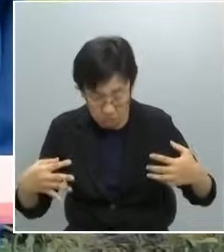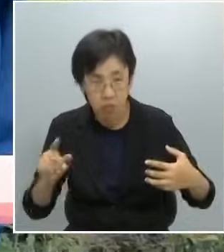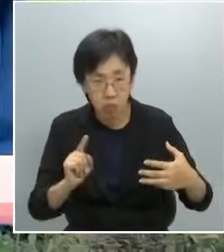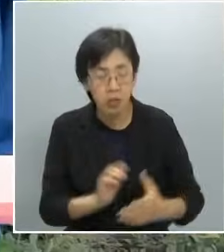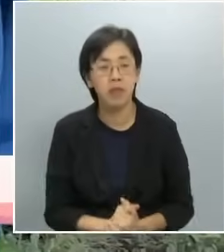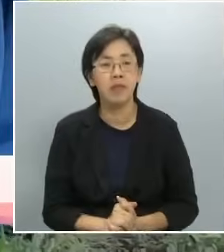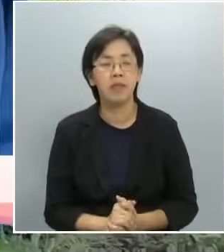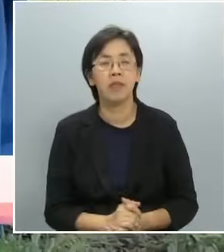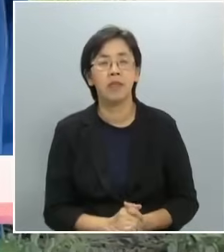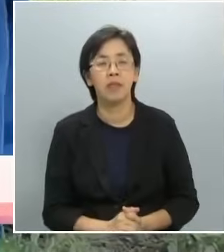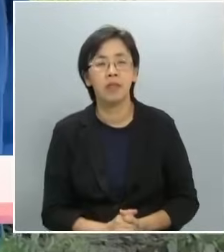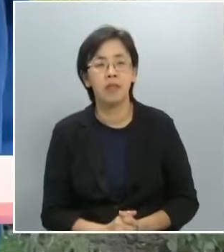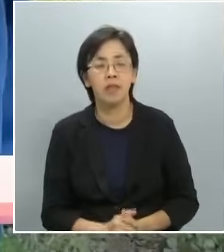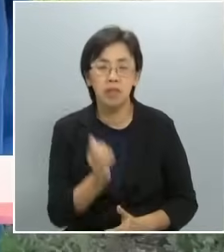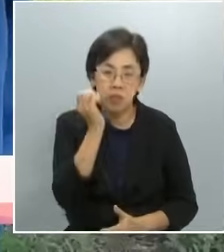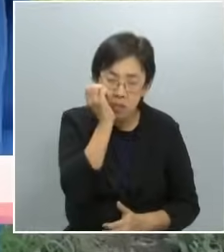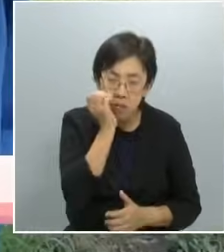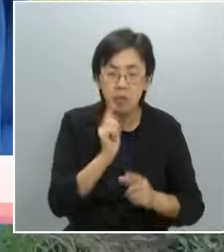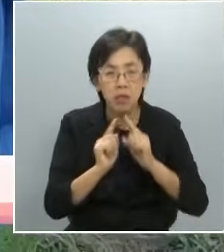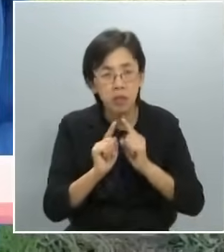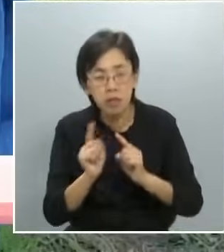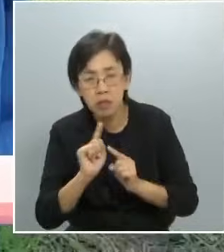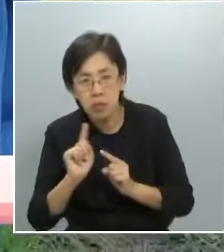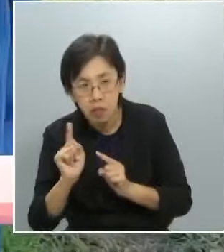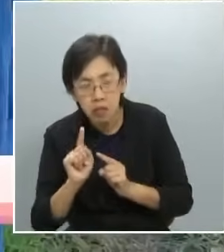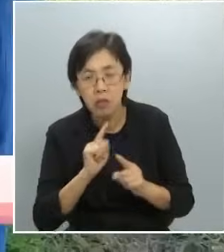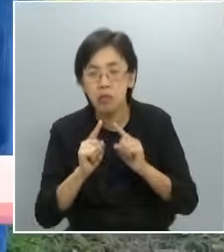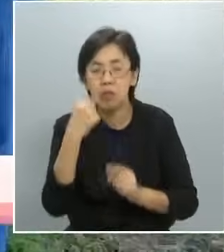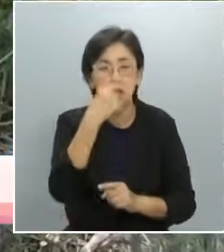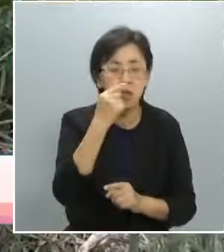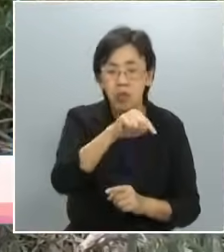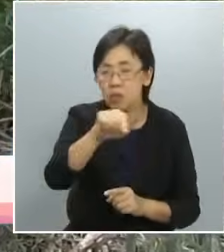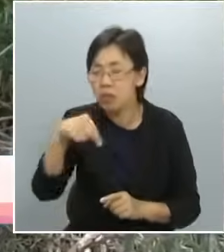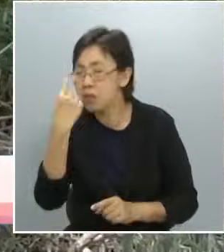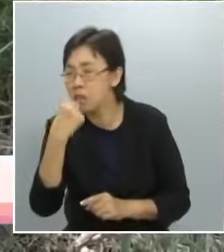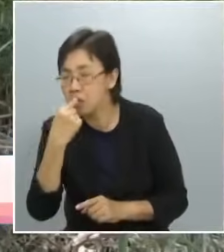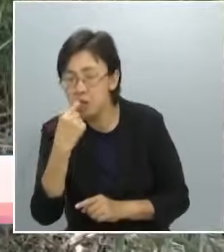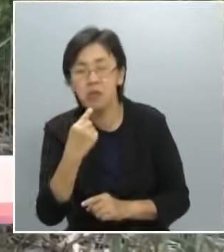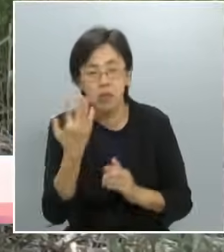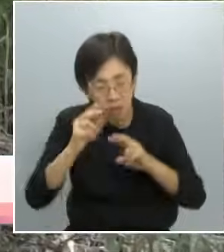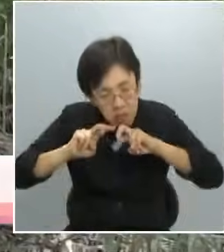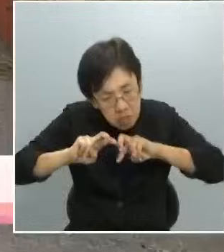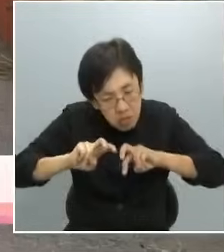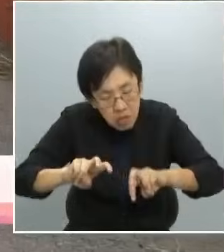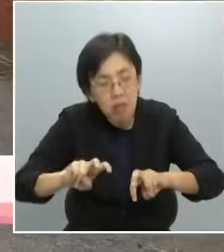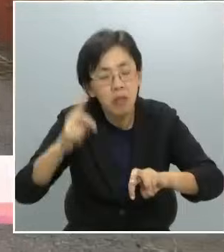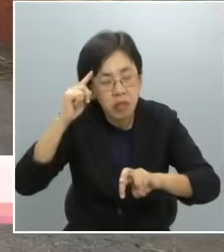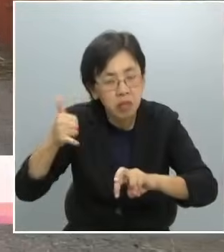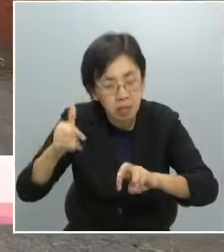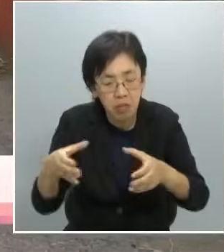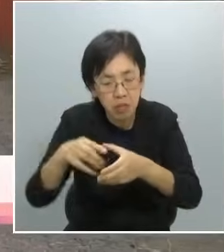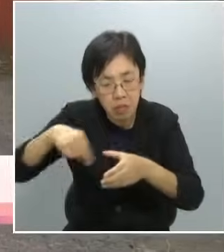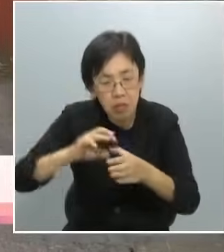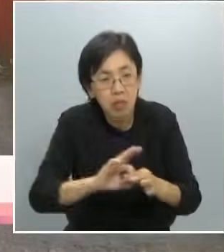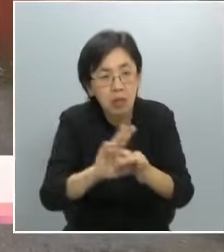อบช่องทางการสื่อสารว่าบุคคลดังกล่าวมีการติดต่อกับผู้ที่เกี่ยวข้องคนไหนเพื่อจะหาความเชื่อมโยงค่ะคุณพัช